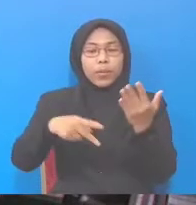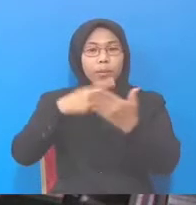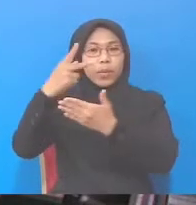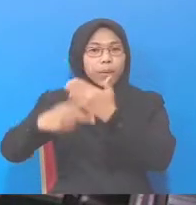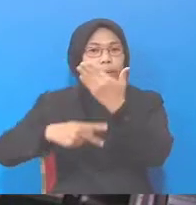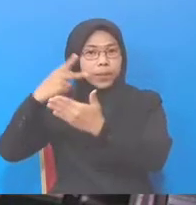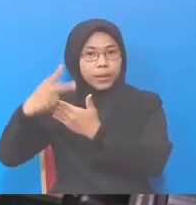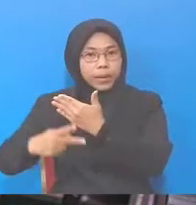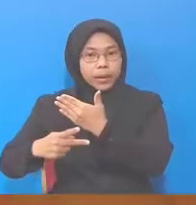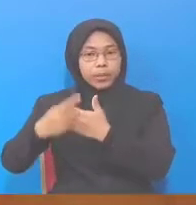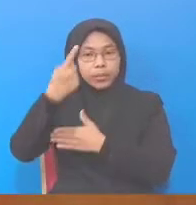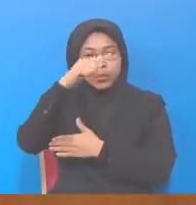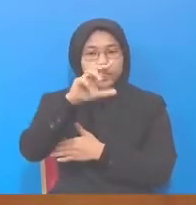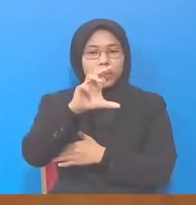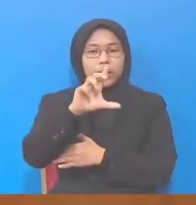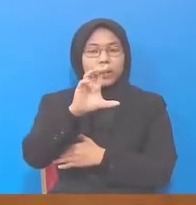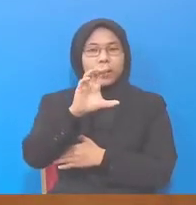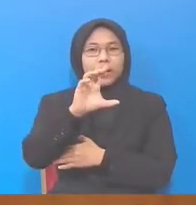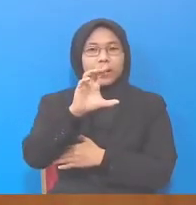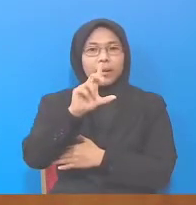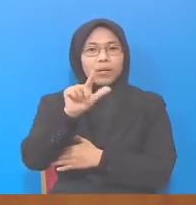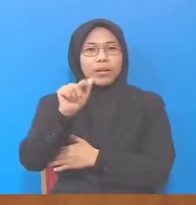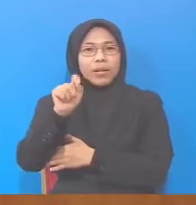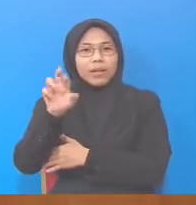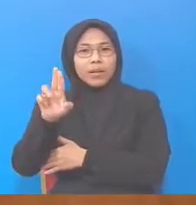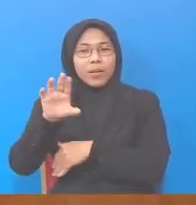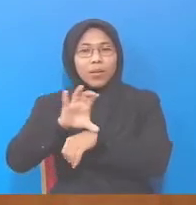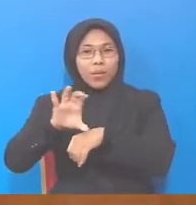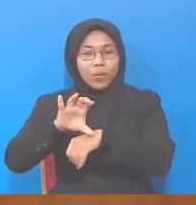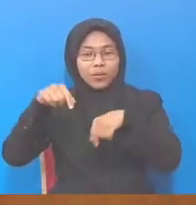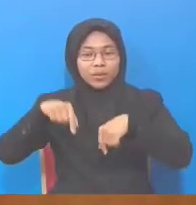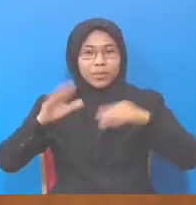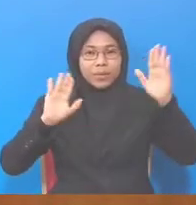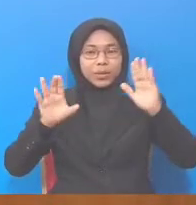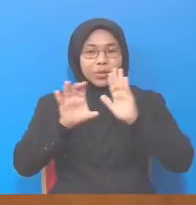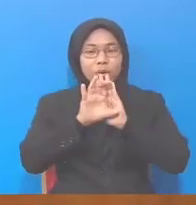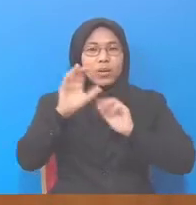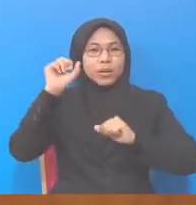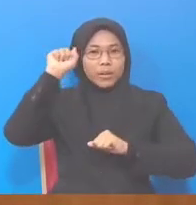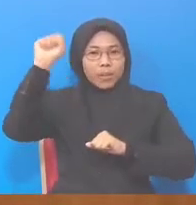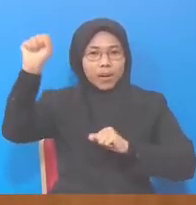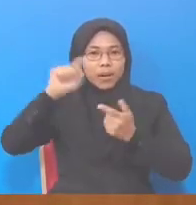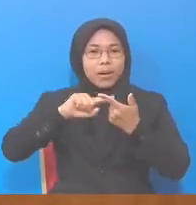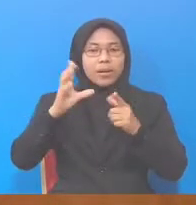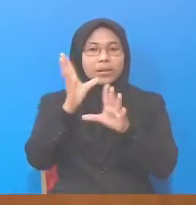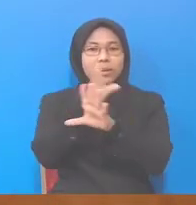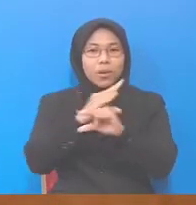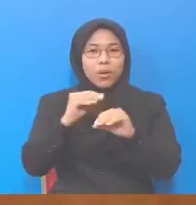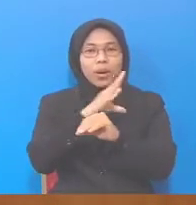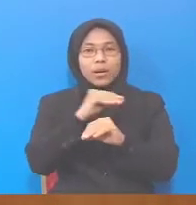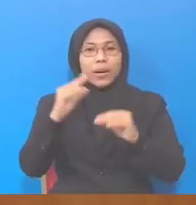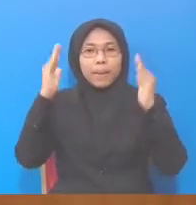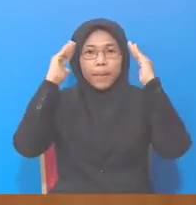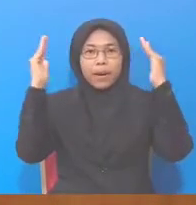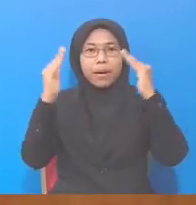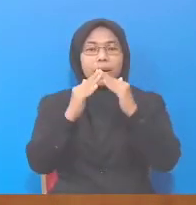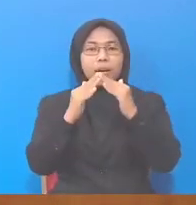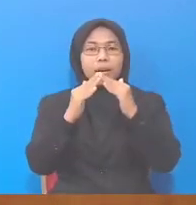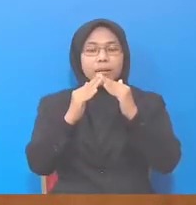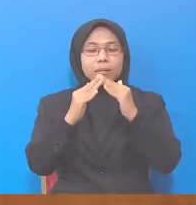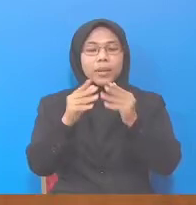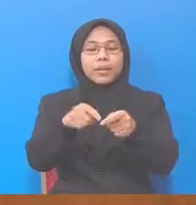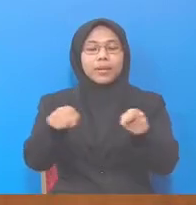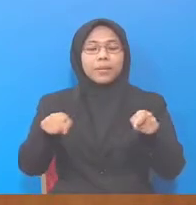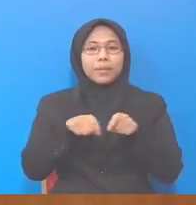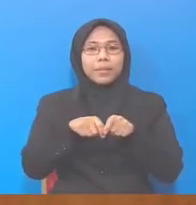program-program atlas toko di negara kita khasnya di Sabah di Serawak dan juga di negeri paham yaitu